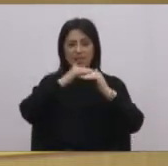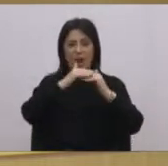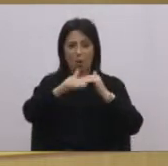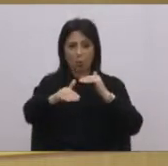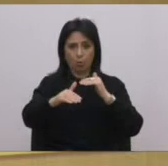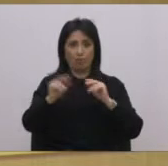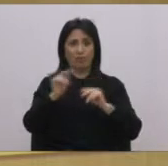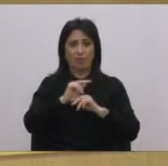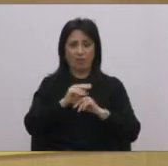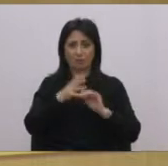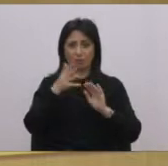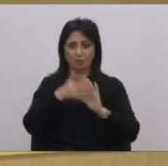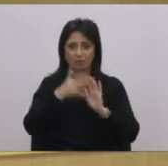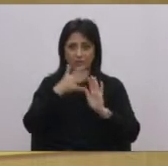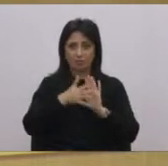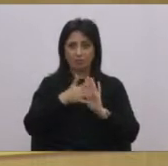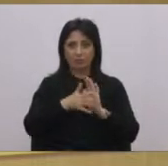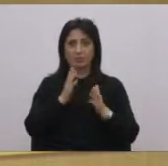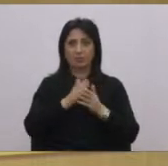თვალსაზრისითაც, ასევე წყლის ჩამოსვლის პრობლემა.